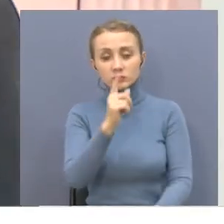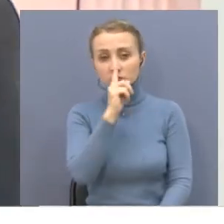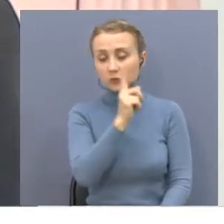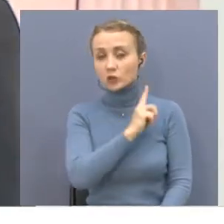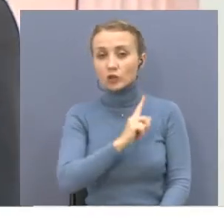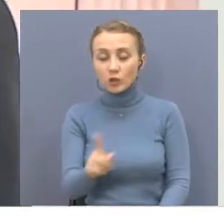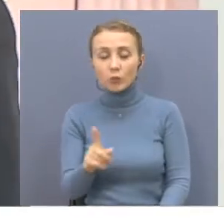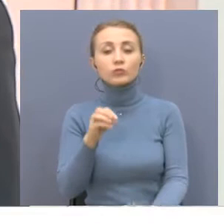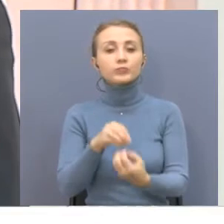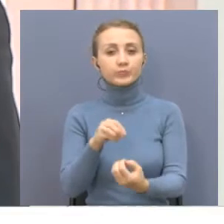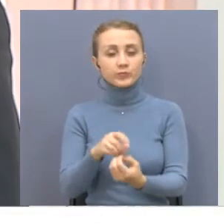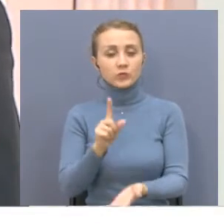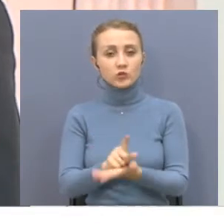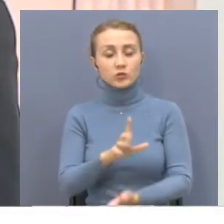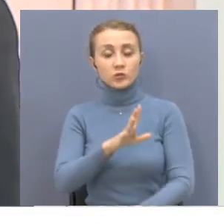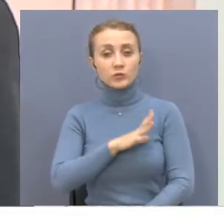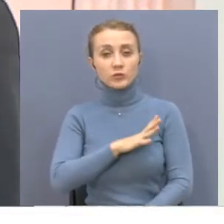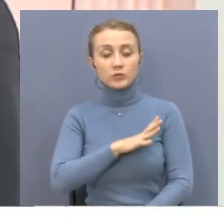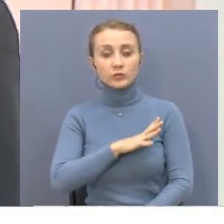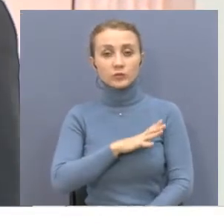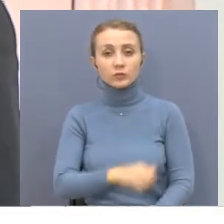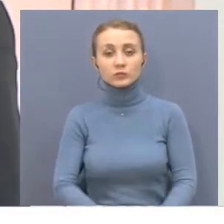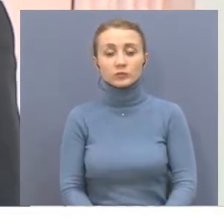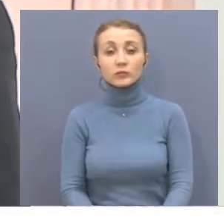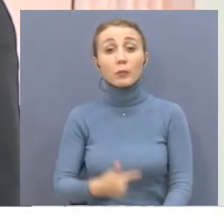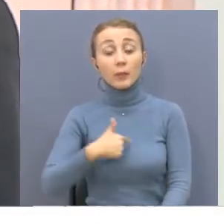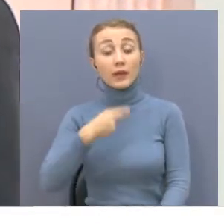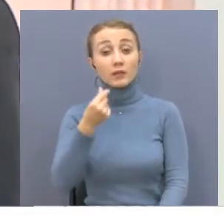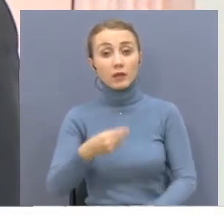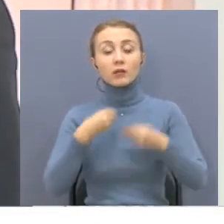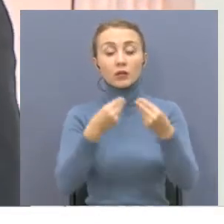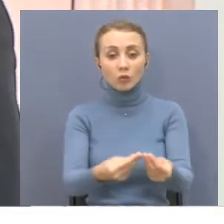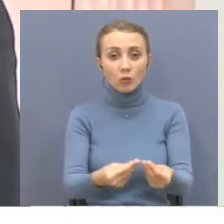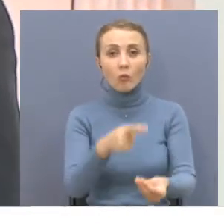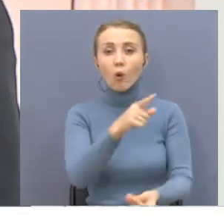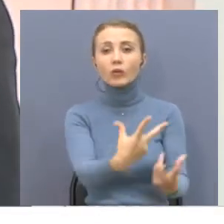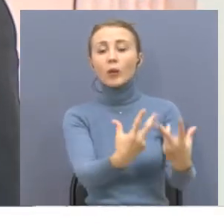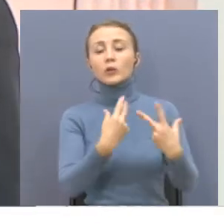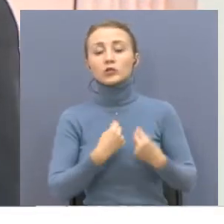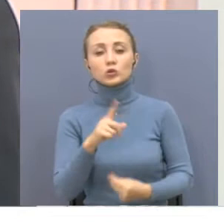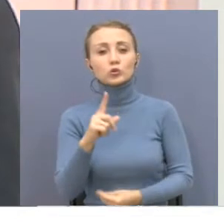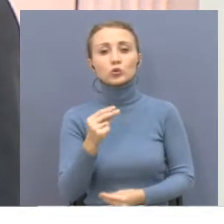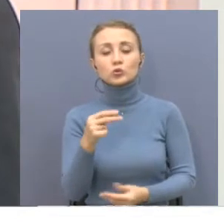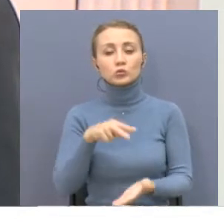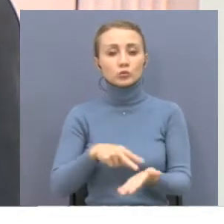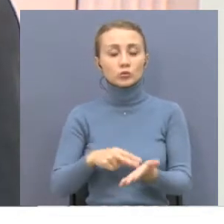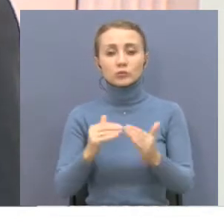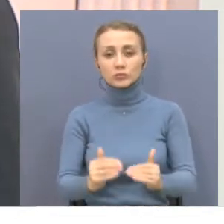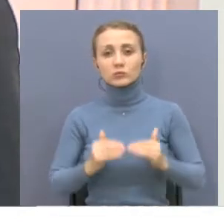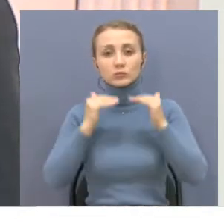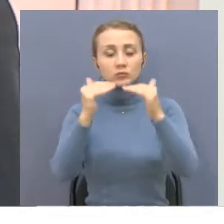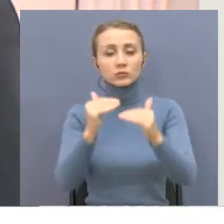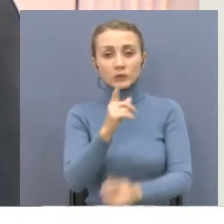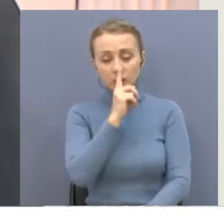нан Көкшетау нан комбинат серіктестігімен бірлесіп былтырдан бері жұмыс жүргізіп келеміз. Қазіргі уақытта 300-ден астам сауда нүктесі бар.